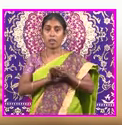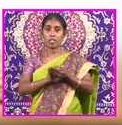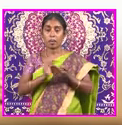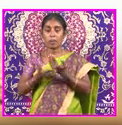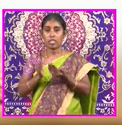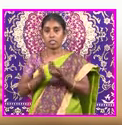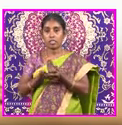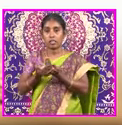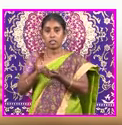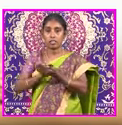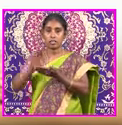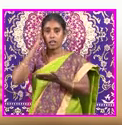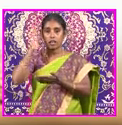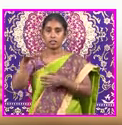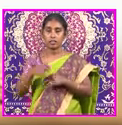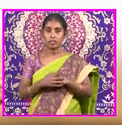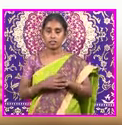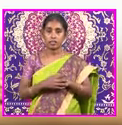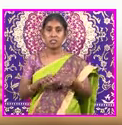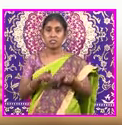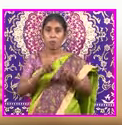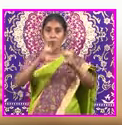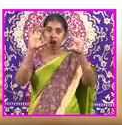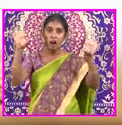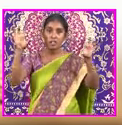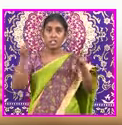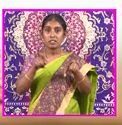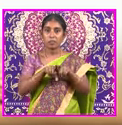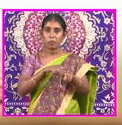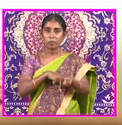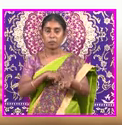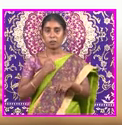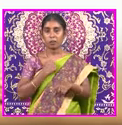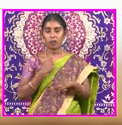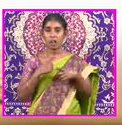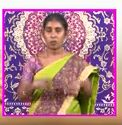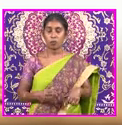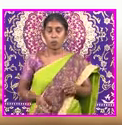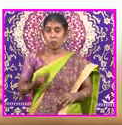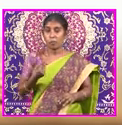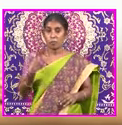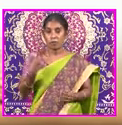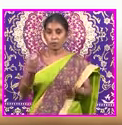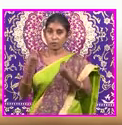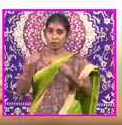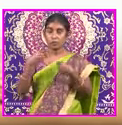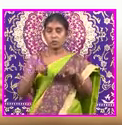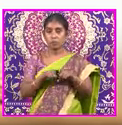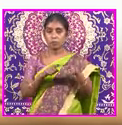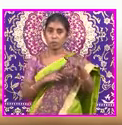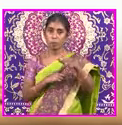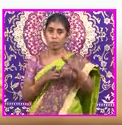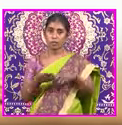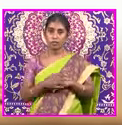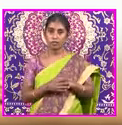காலநிலை என்பது நம்முடைய வாழ்க்கையில் எவ்வளவு பெரிய ஒரு மாற்றத்தையும் ஒரு பாதிப்பையும் ஏற்படுத்துகின்றது என்பது. இதுதான் வானிலையுடைய முக்கியத்துவம். ஸோ